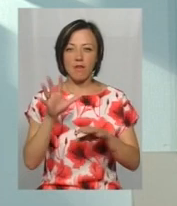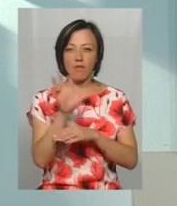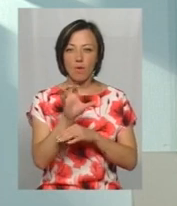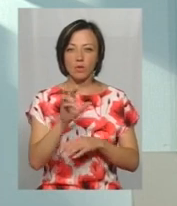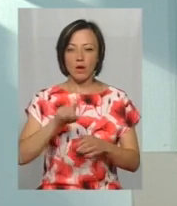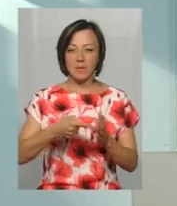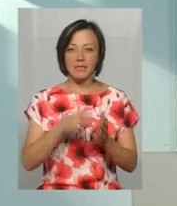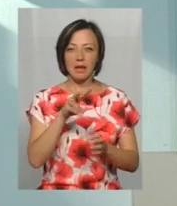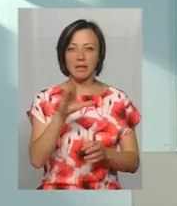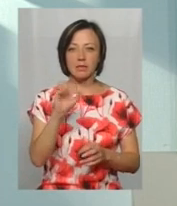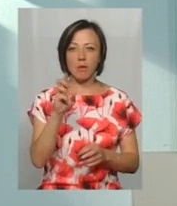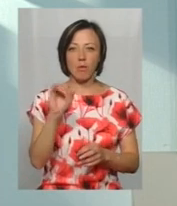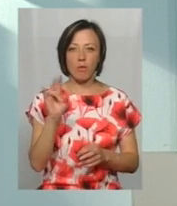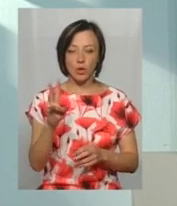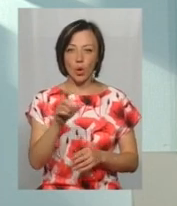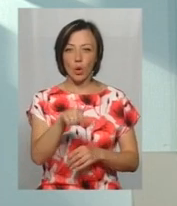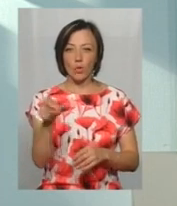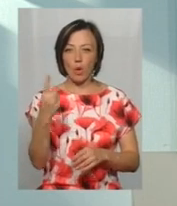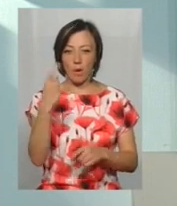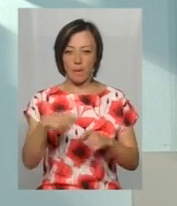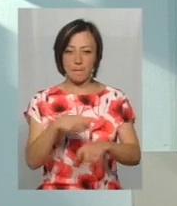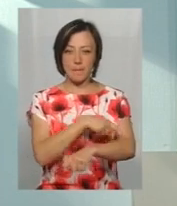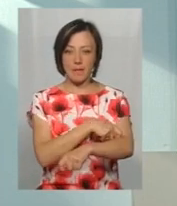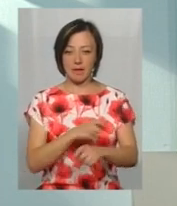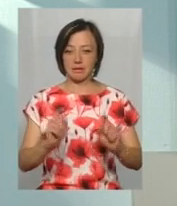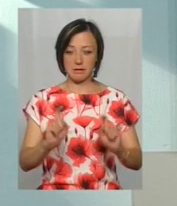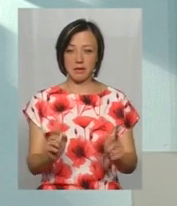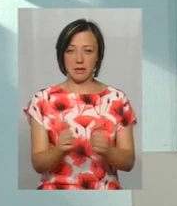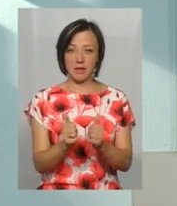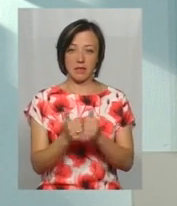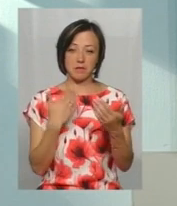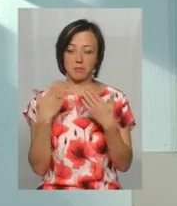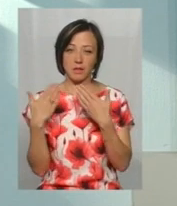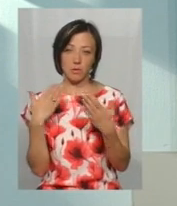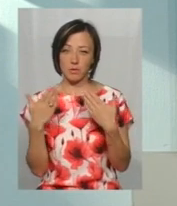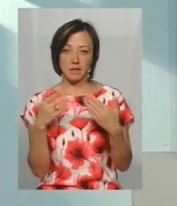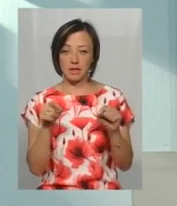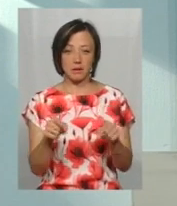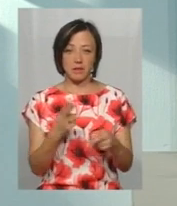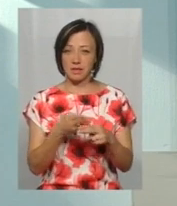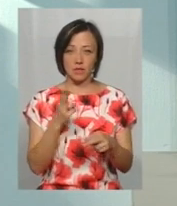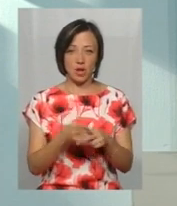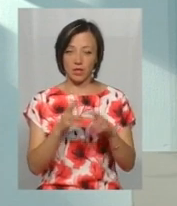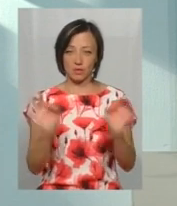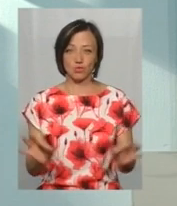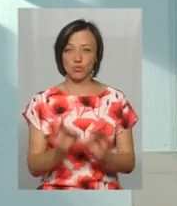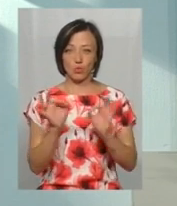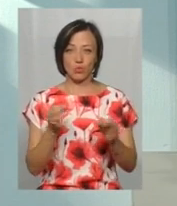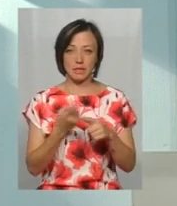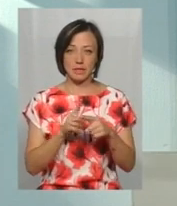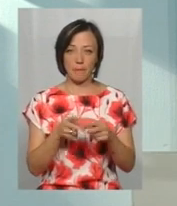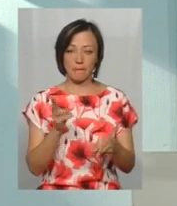люди взагалі на відстані метра сидять і спілкуються. Їм зовсім не заважає